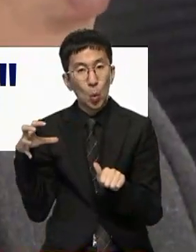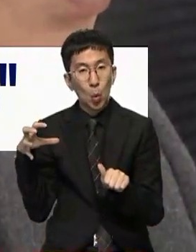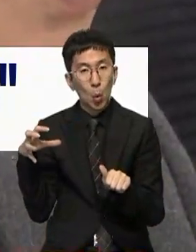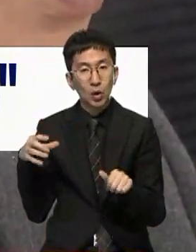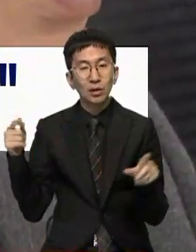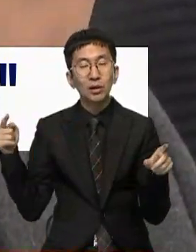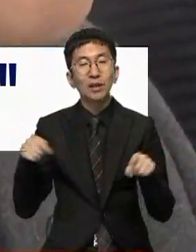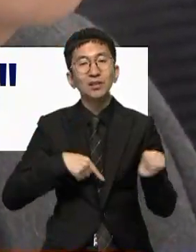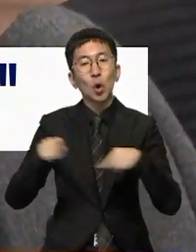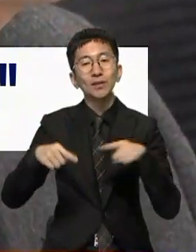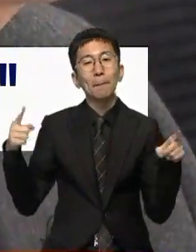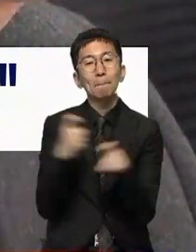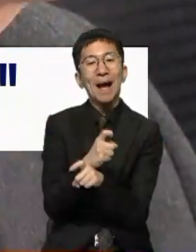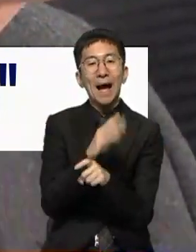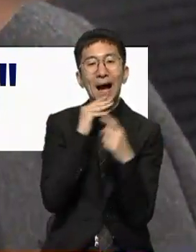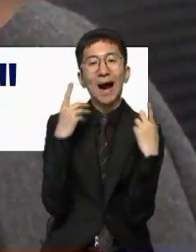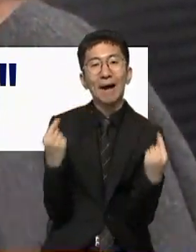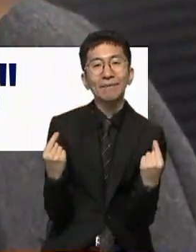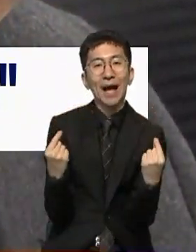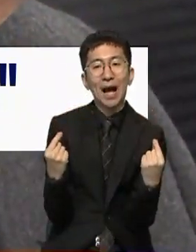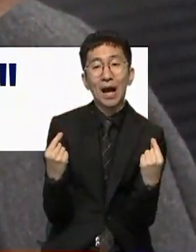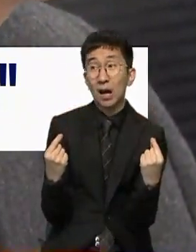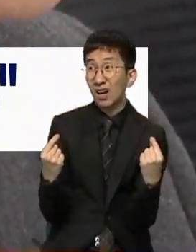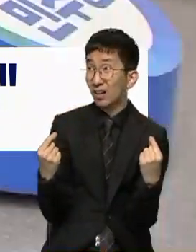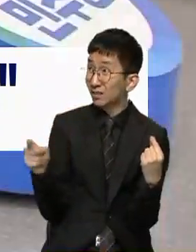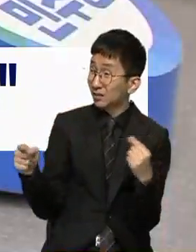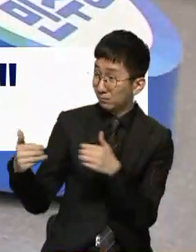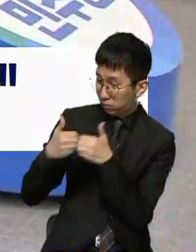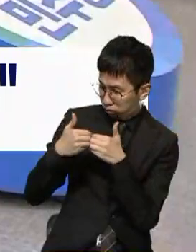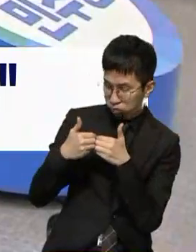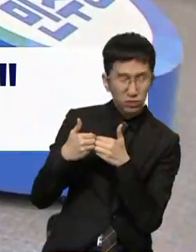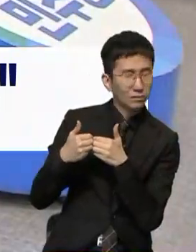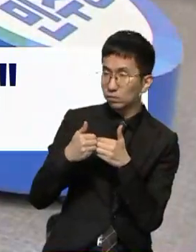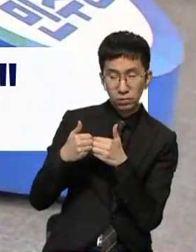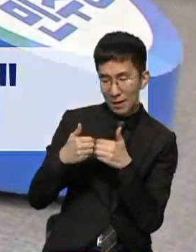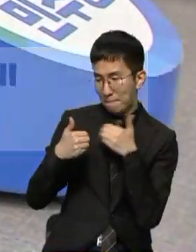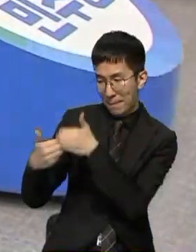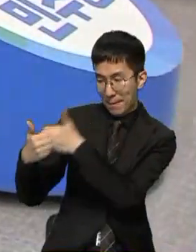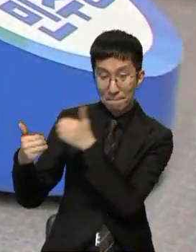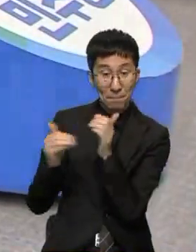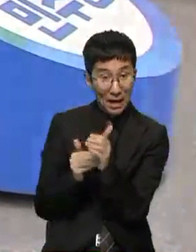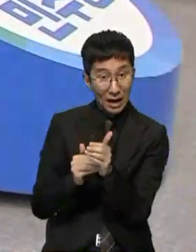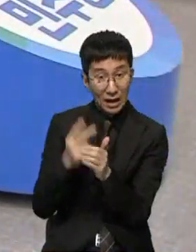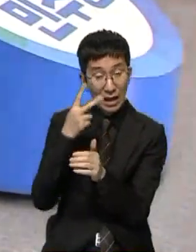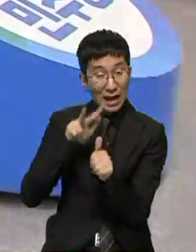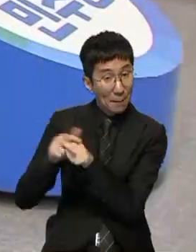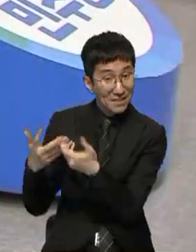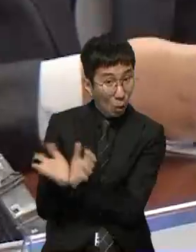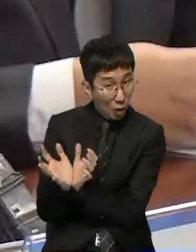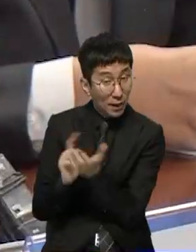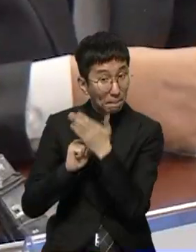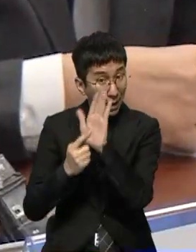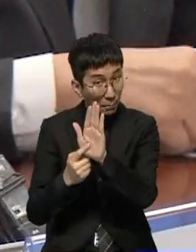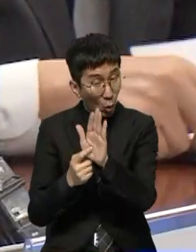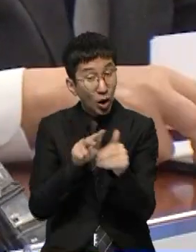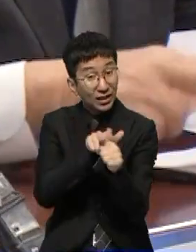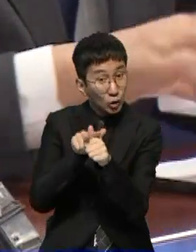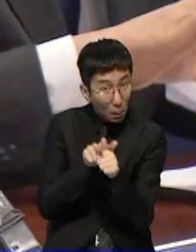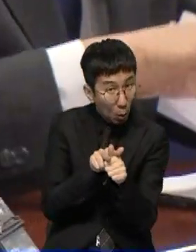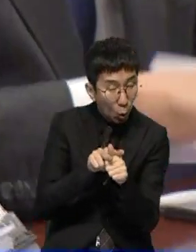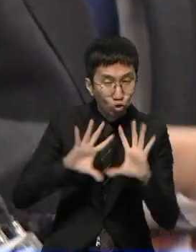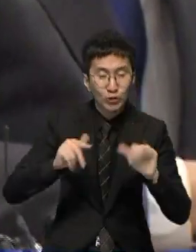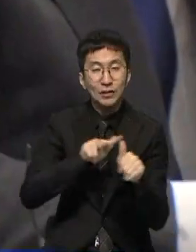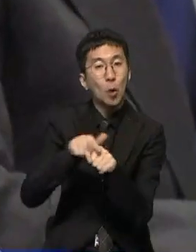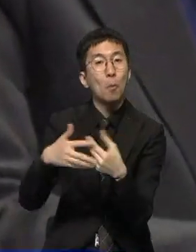하고 있다며 제기된 의혹을 일일이 반박했습니다. 먼저 감사원이 발표한 첩보와 국정원 보고서 등